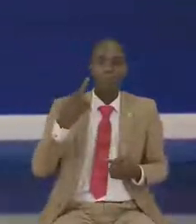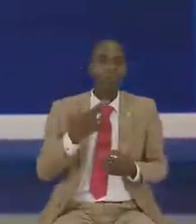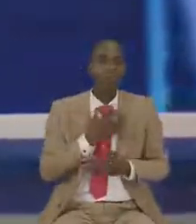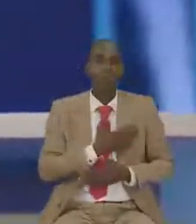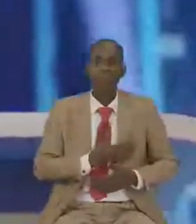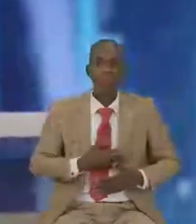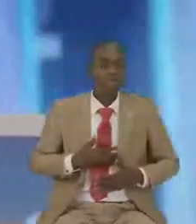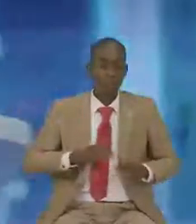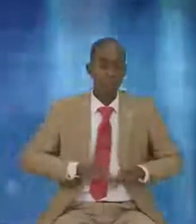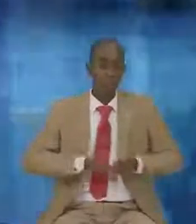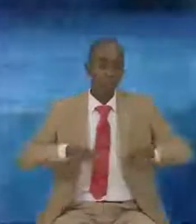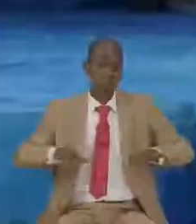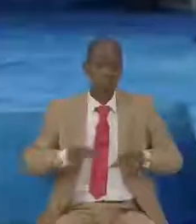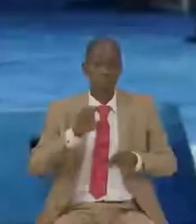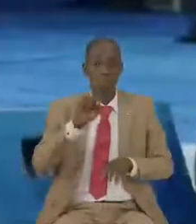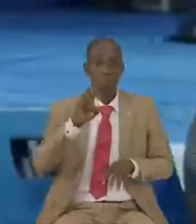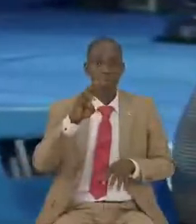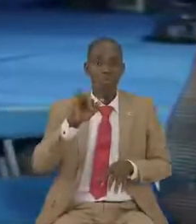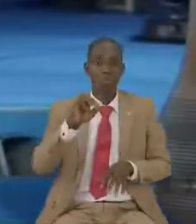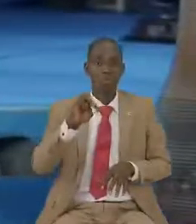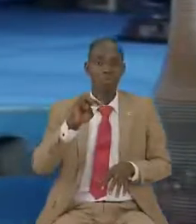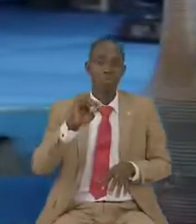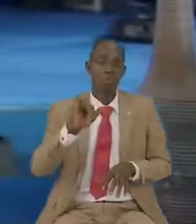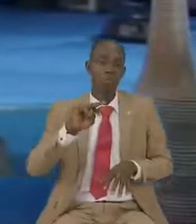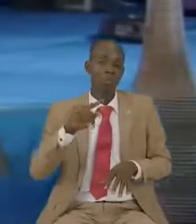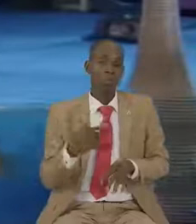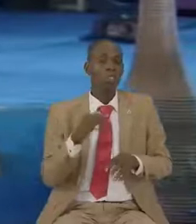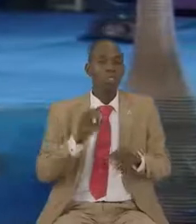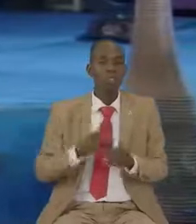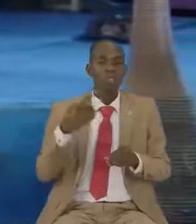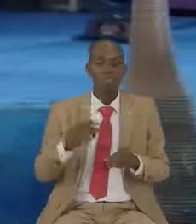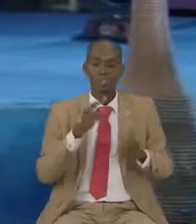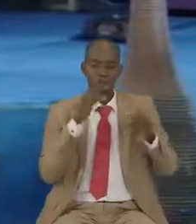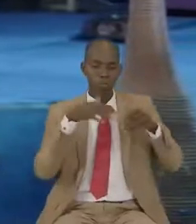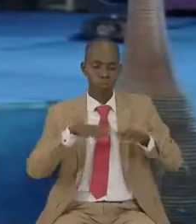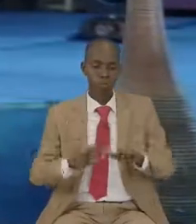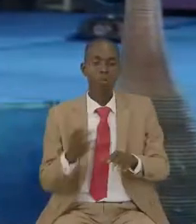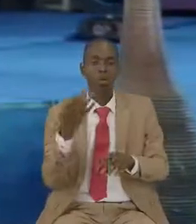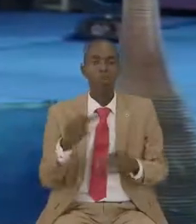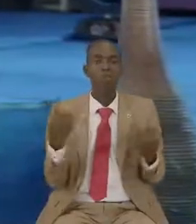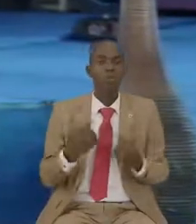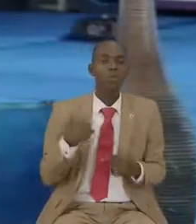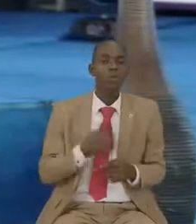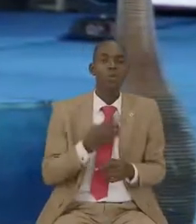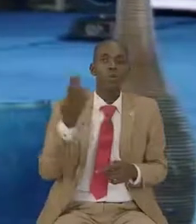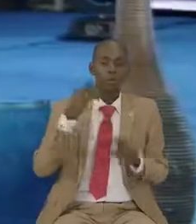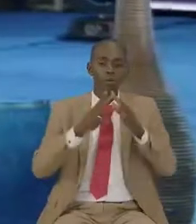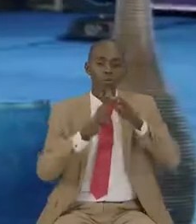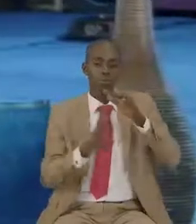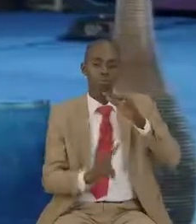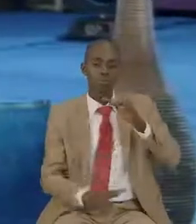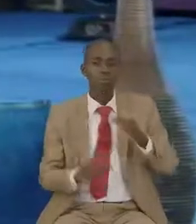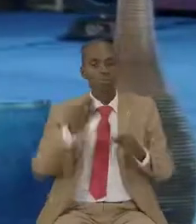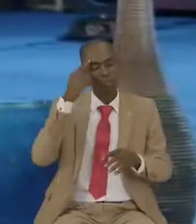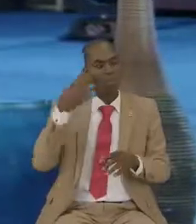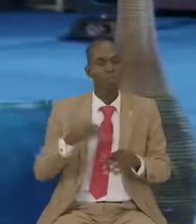Nous qui étions morts par nos offenses, nous nageons dans l'océan du péché. Nous nous noyons